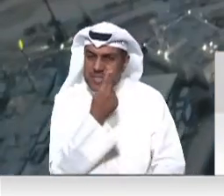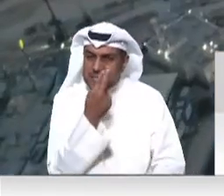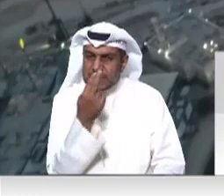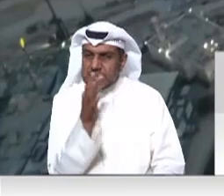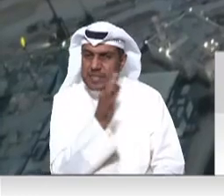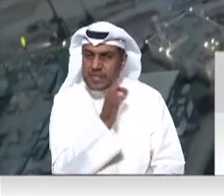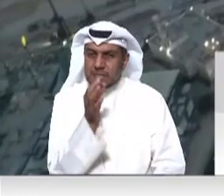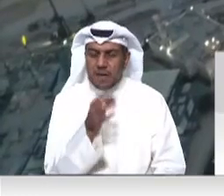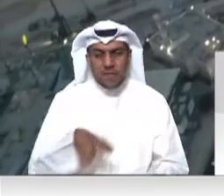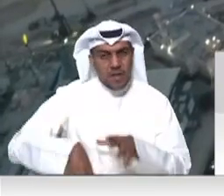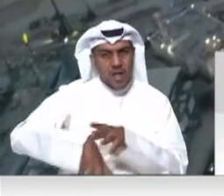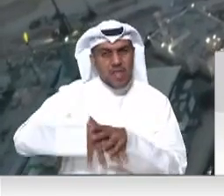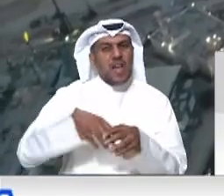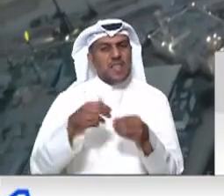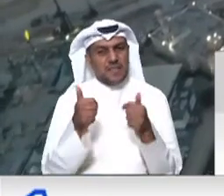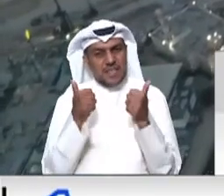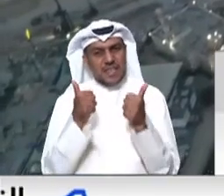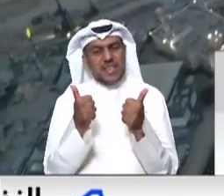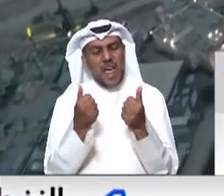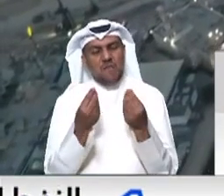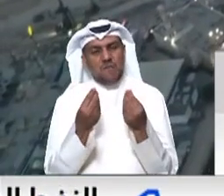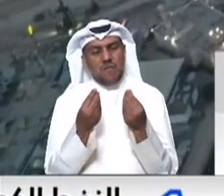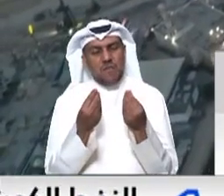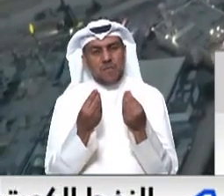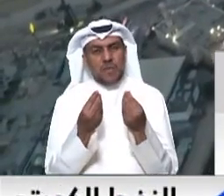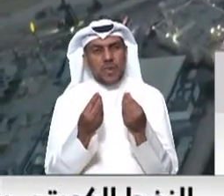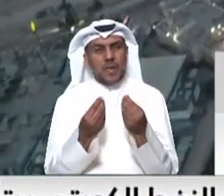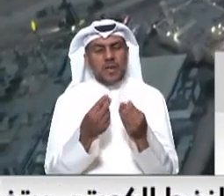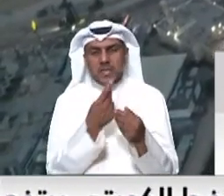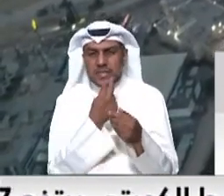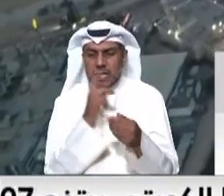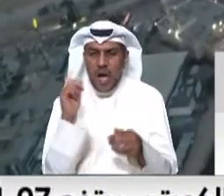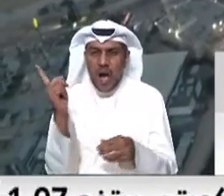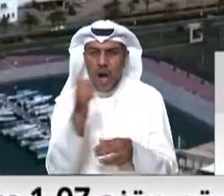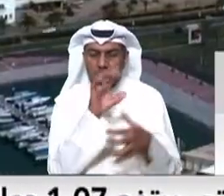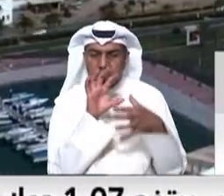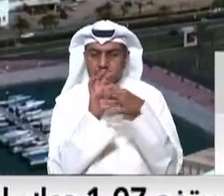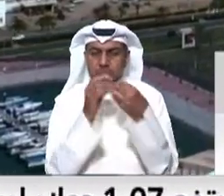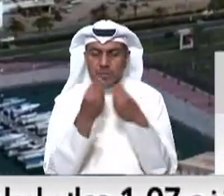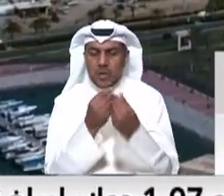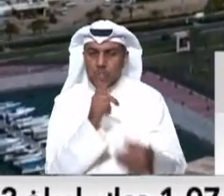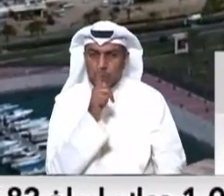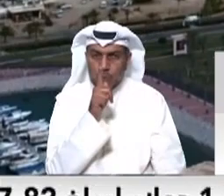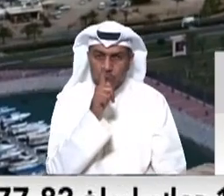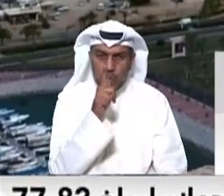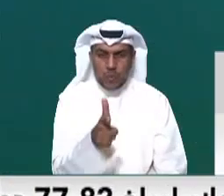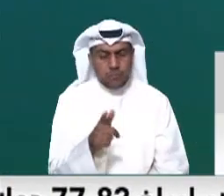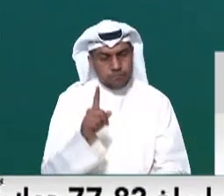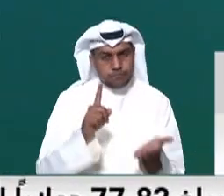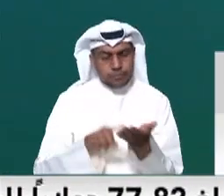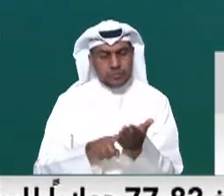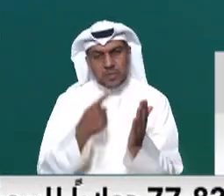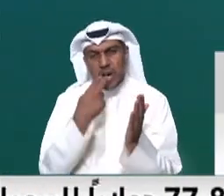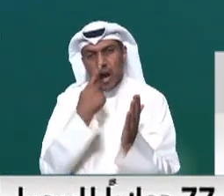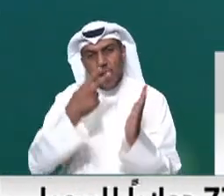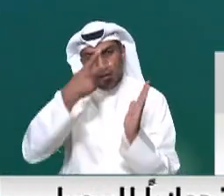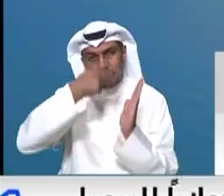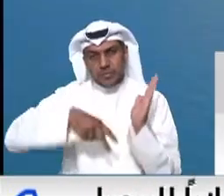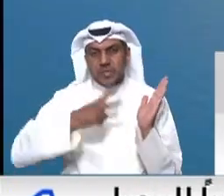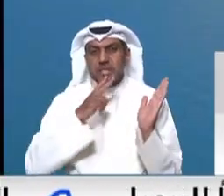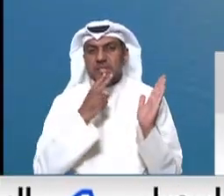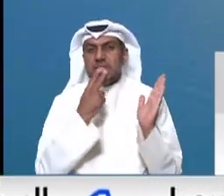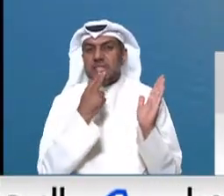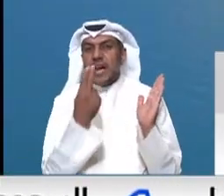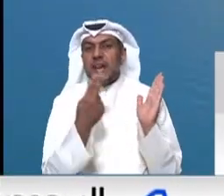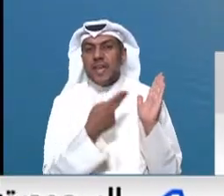إنتاج منخفضة ومستويات دخل عالية. وأشار تقرير مودز الصادر مؤخرا إلى أنها قد ترفع التصنيف